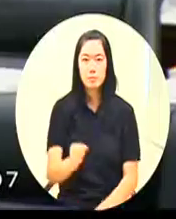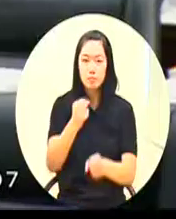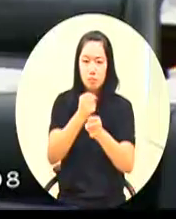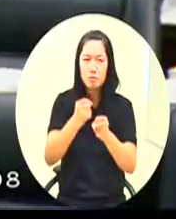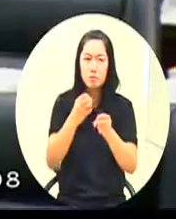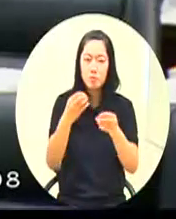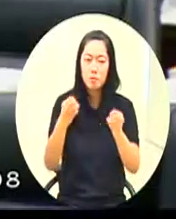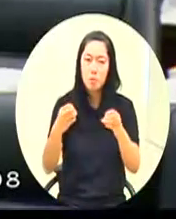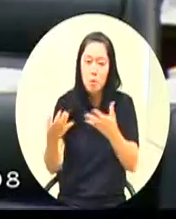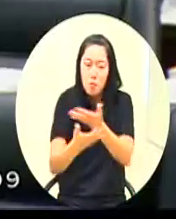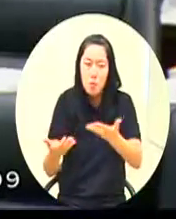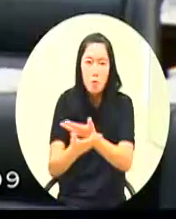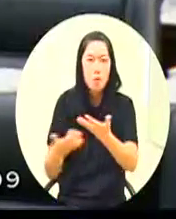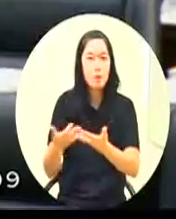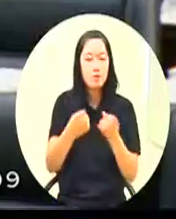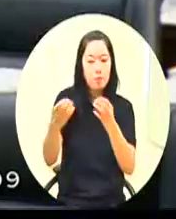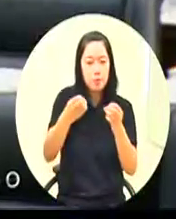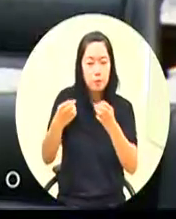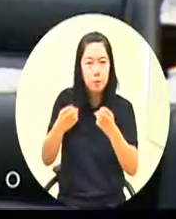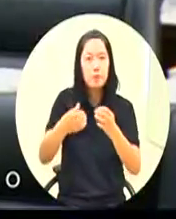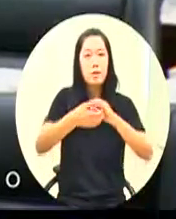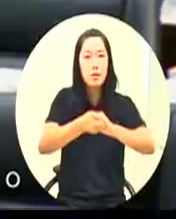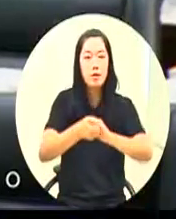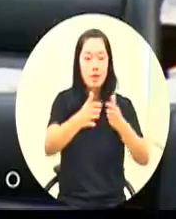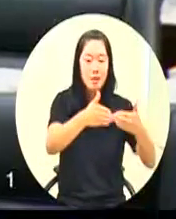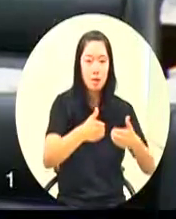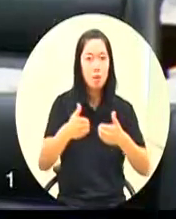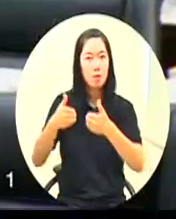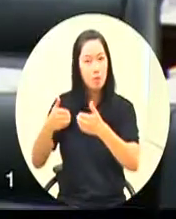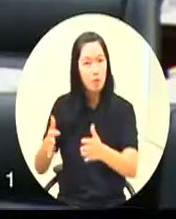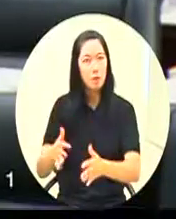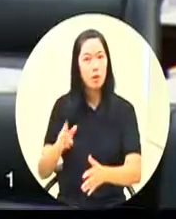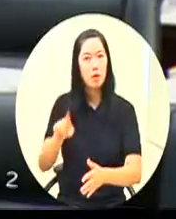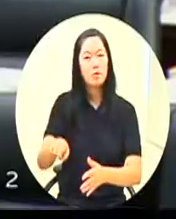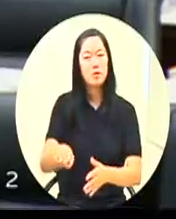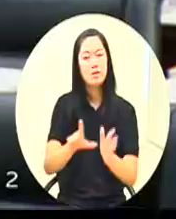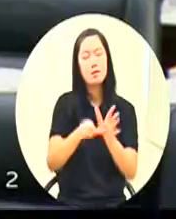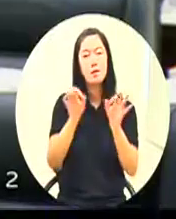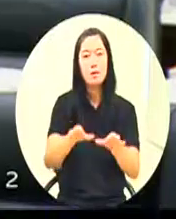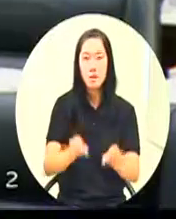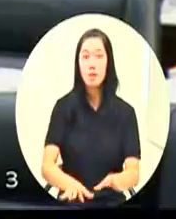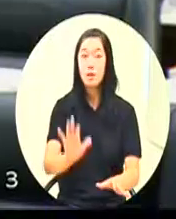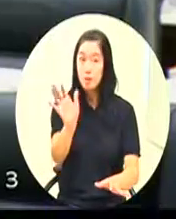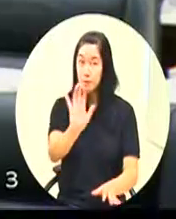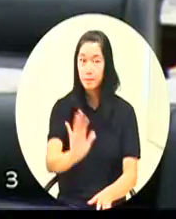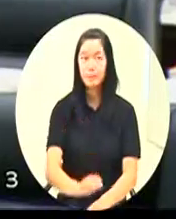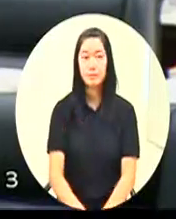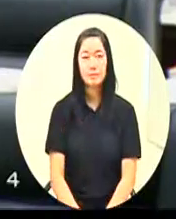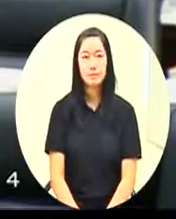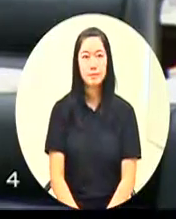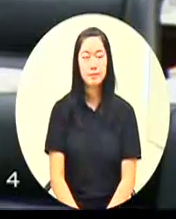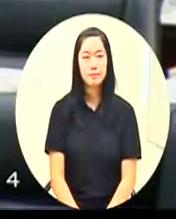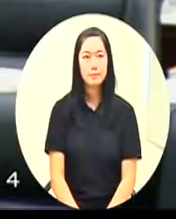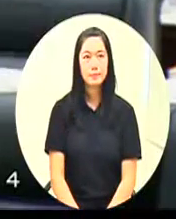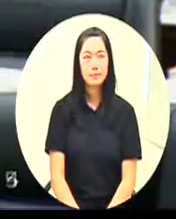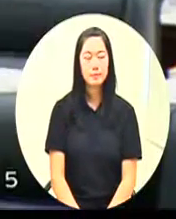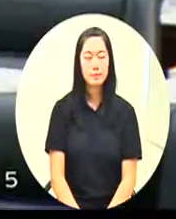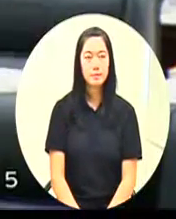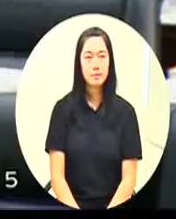以后，然后做决定要跟不要，不能这样一直耗着，请答复。